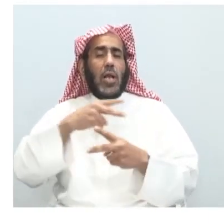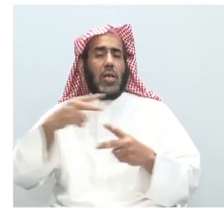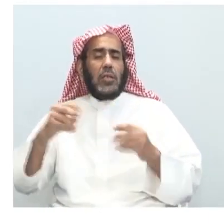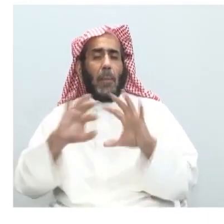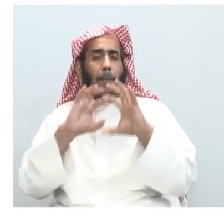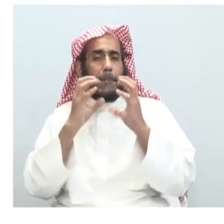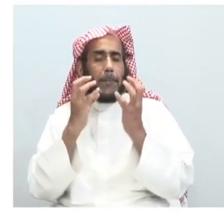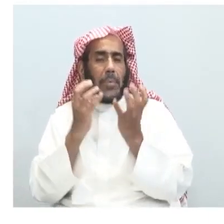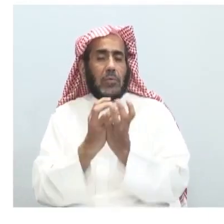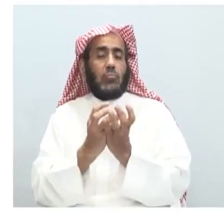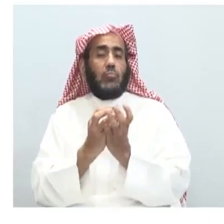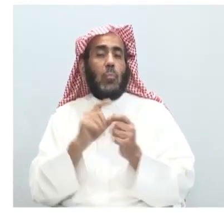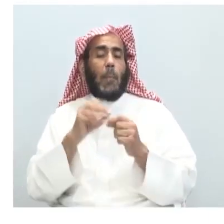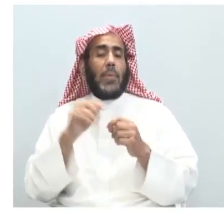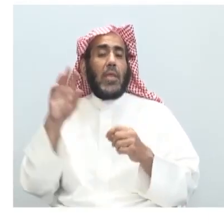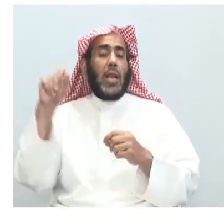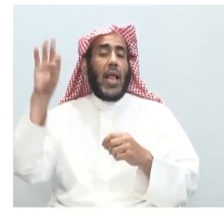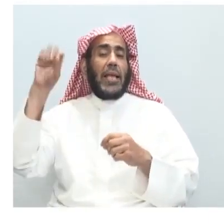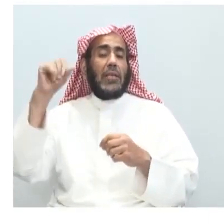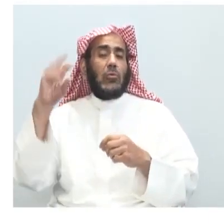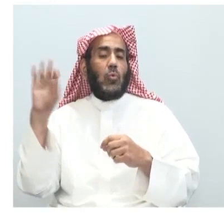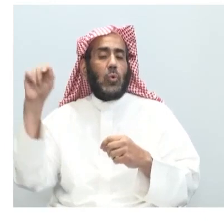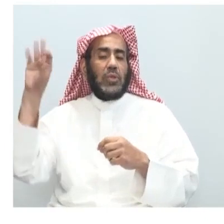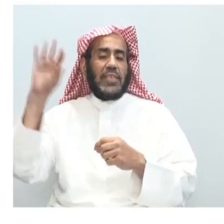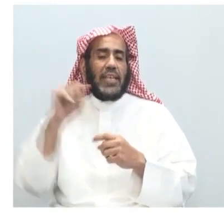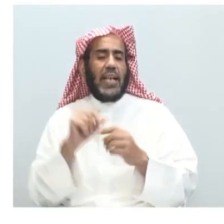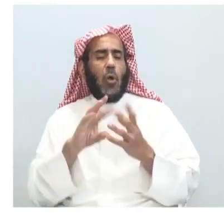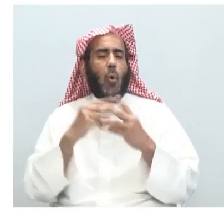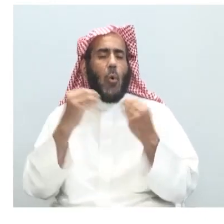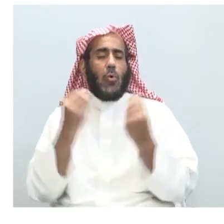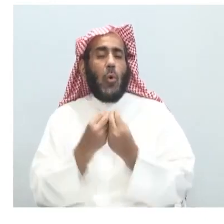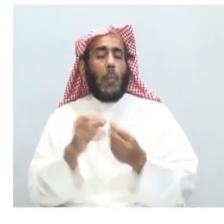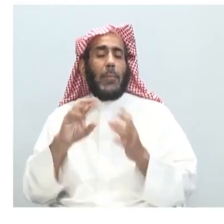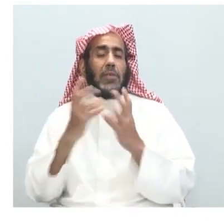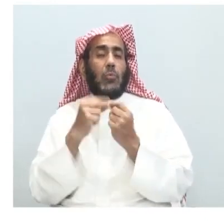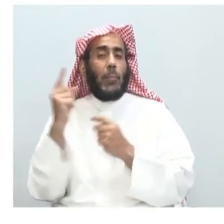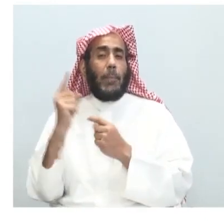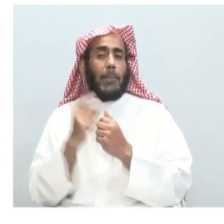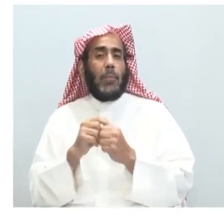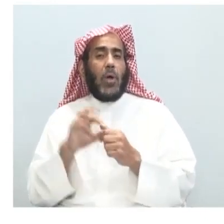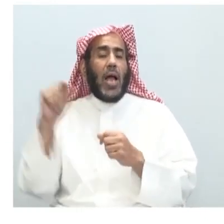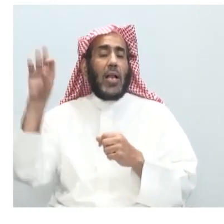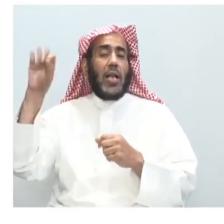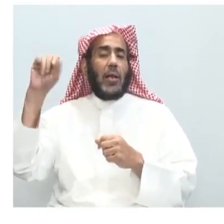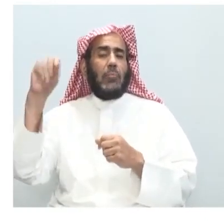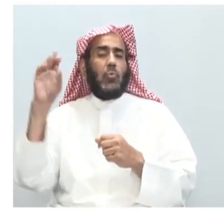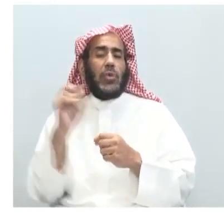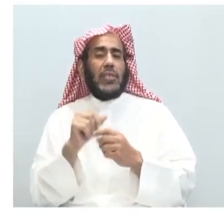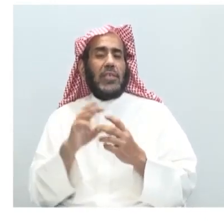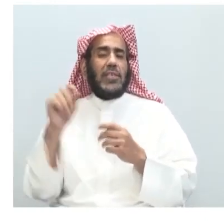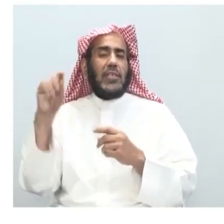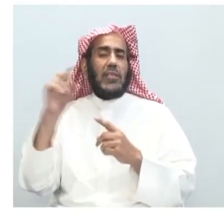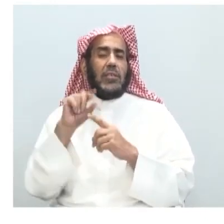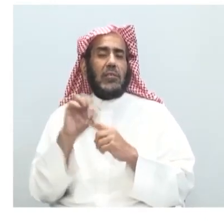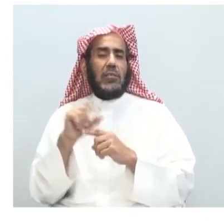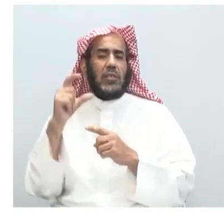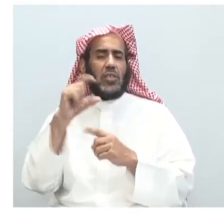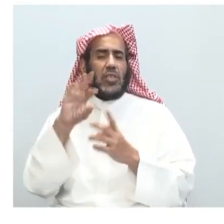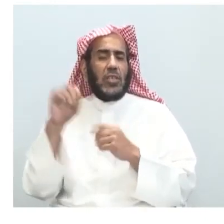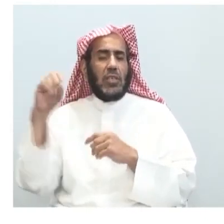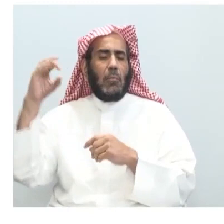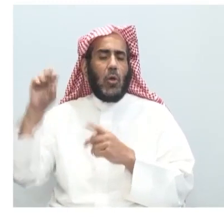مجموعات من الهيدروكسيل ومجموعه واحده من الكربونيل للسيده بالبندور